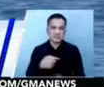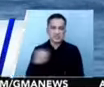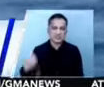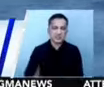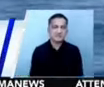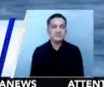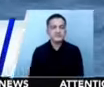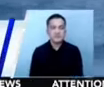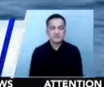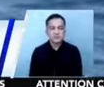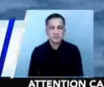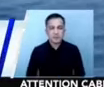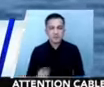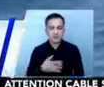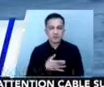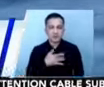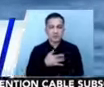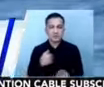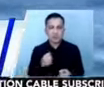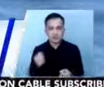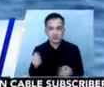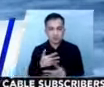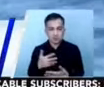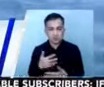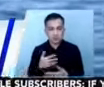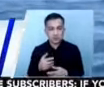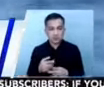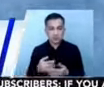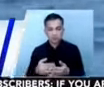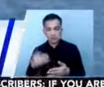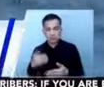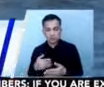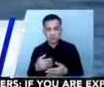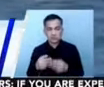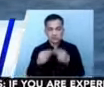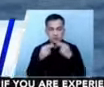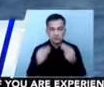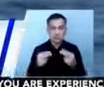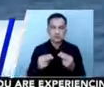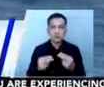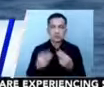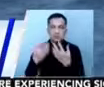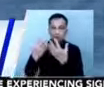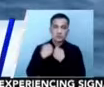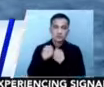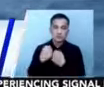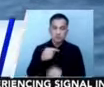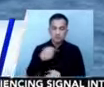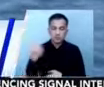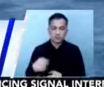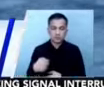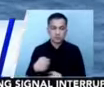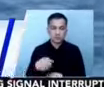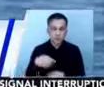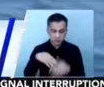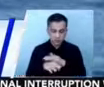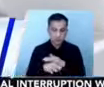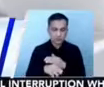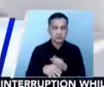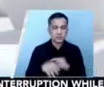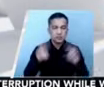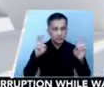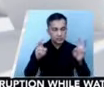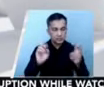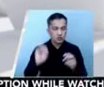dama pa rin silang takot dahil sa naunang lumabas na balitang mga aresto ang China sa mga papasok sa itinuturing nilang teritoryo.